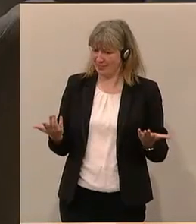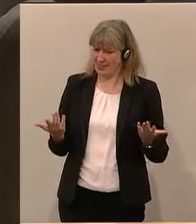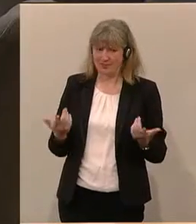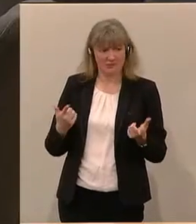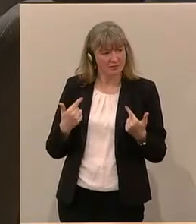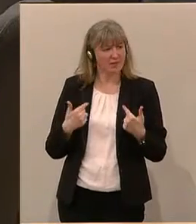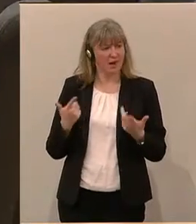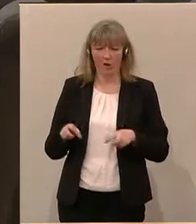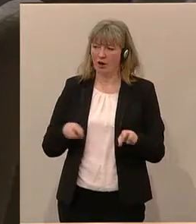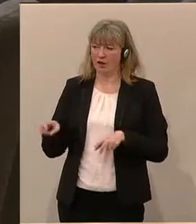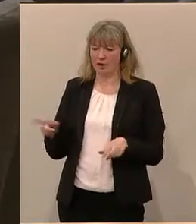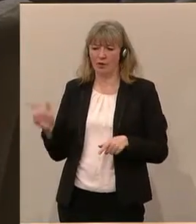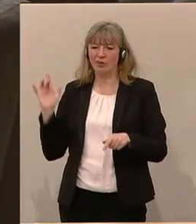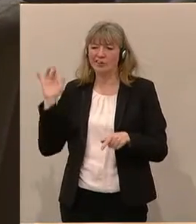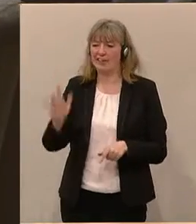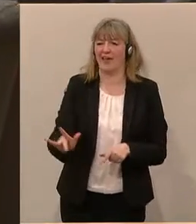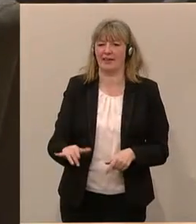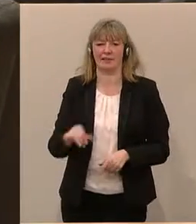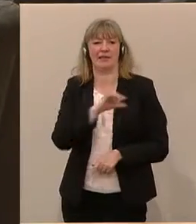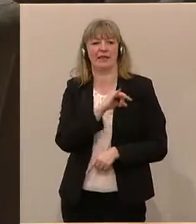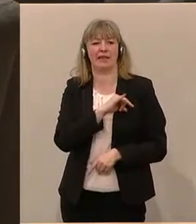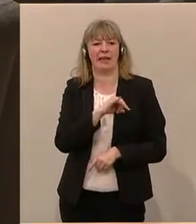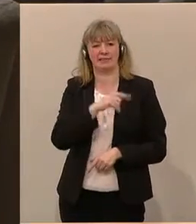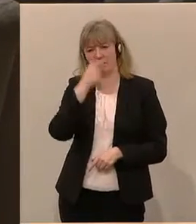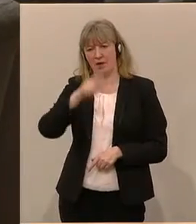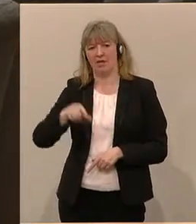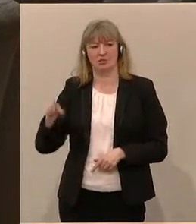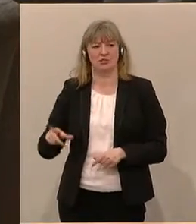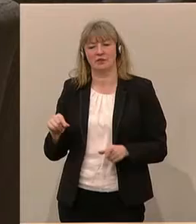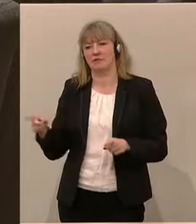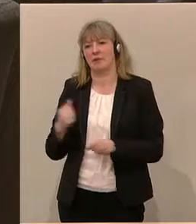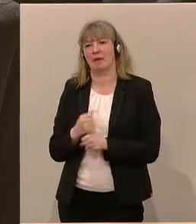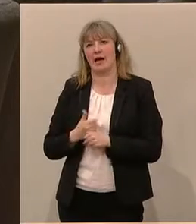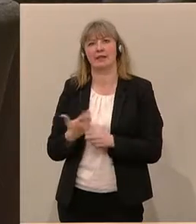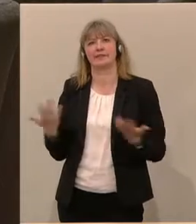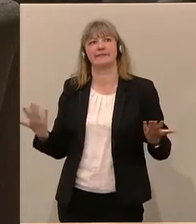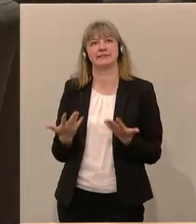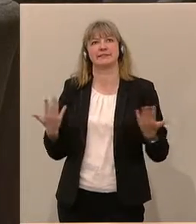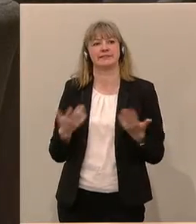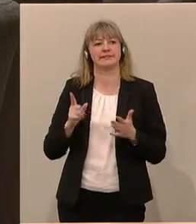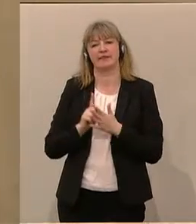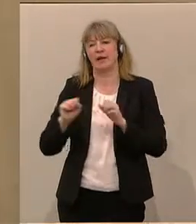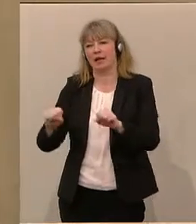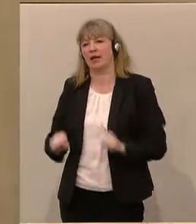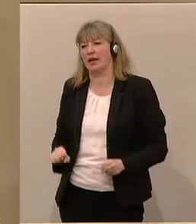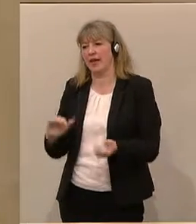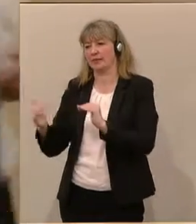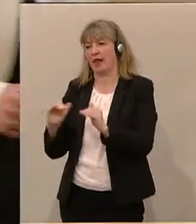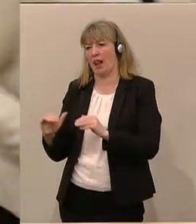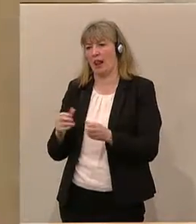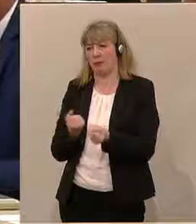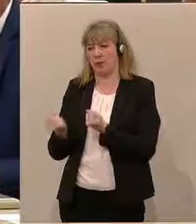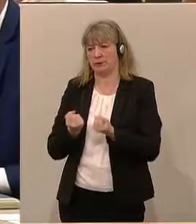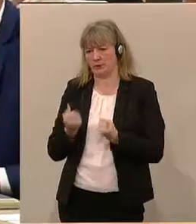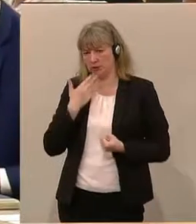hier stellt sich die Regierung gegen die Interessen der Menschen in unserem Land und betreibt ganz offensichtlich Klientelpolitik.